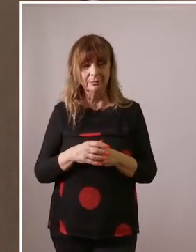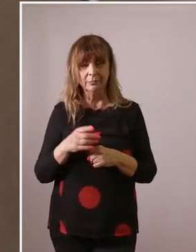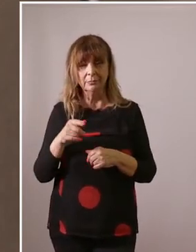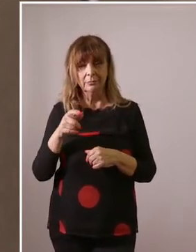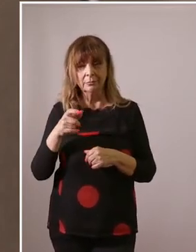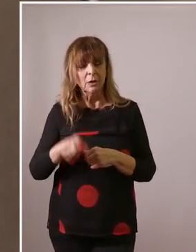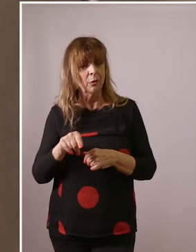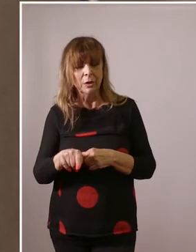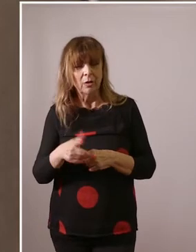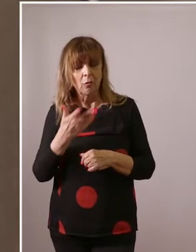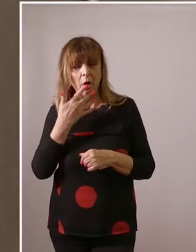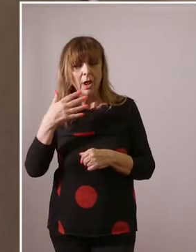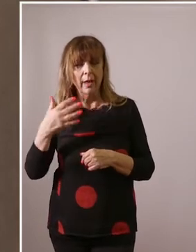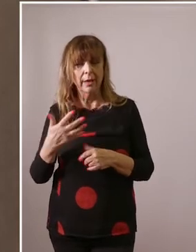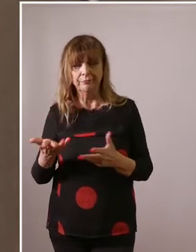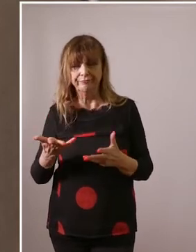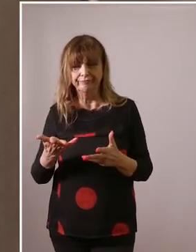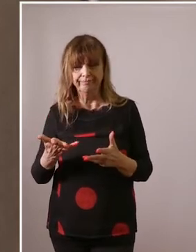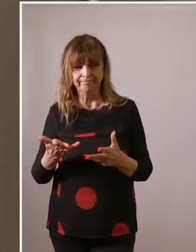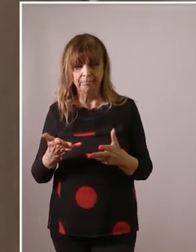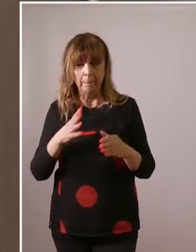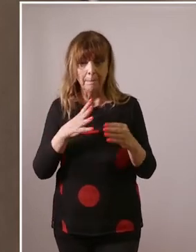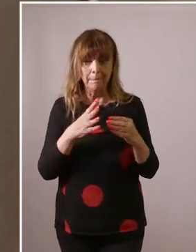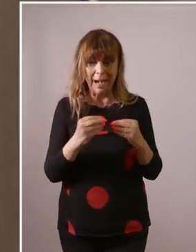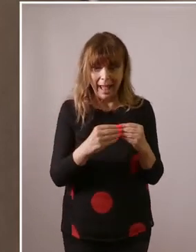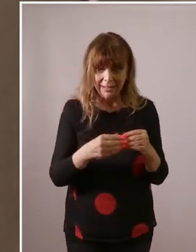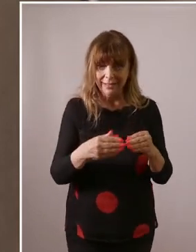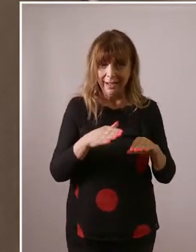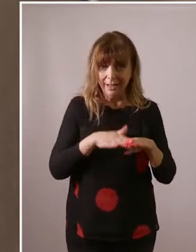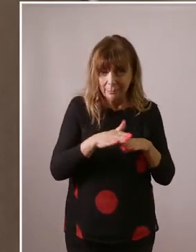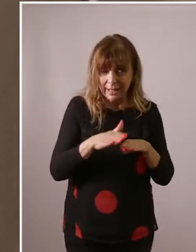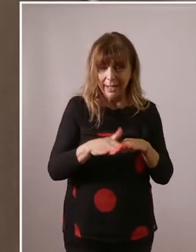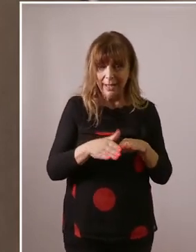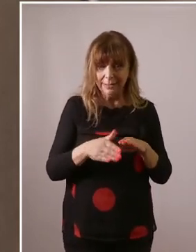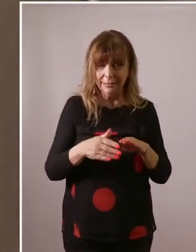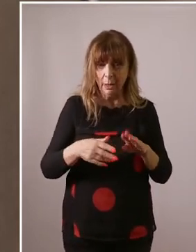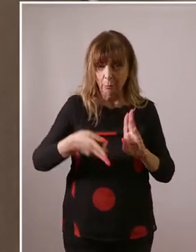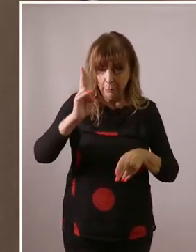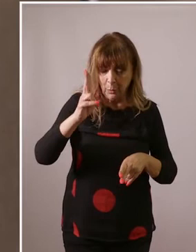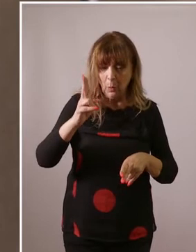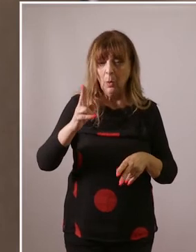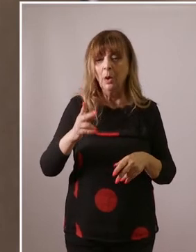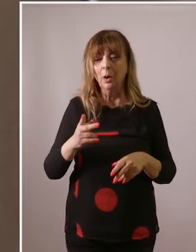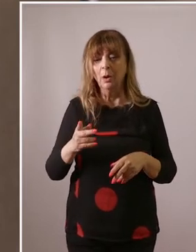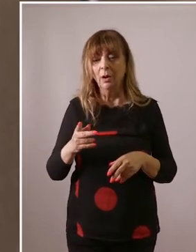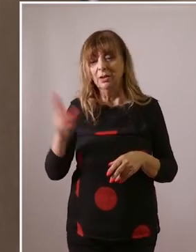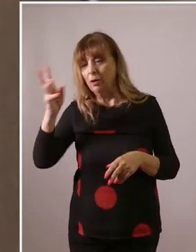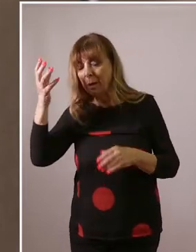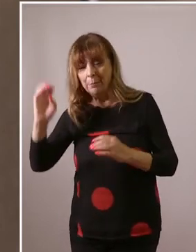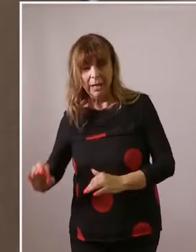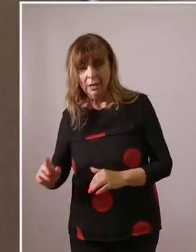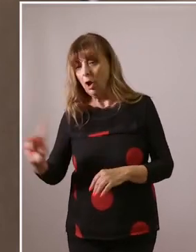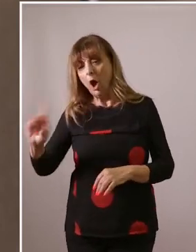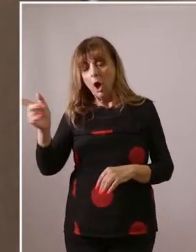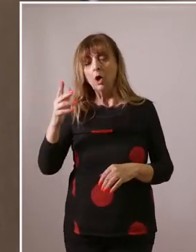privilegiare diciamo il lato pratico sul lato teorico ma per dare l'occasione allo studente di sperimentare fin